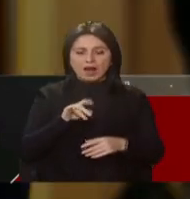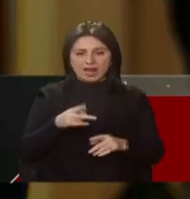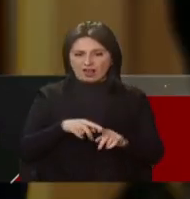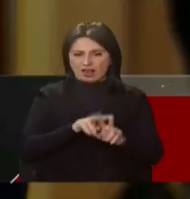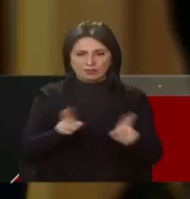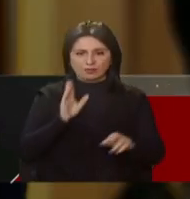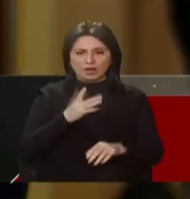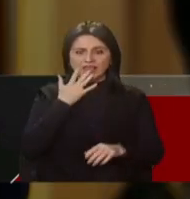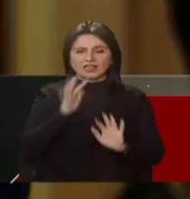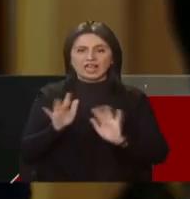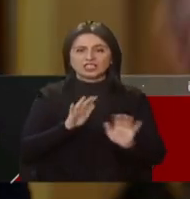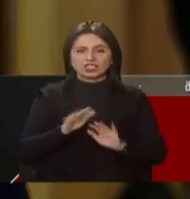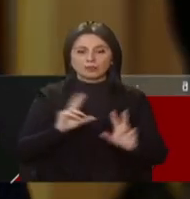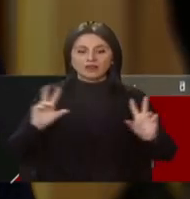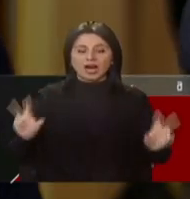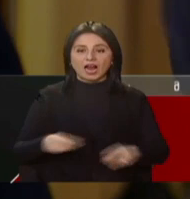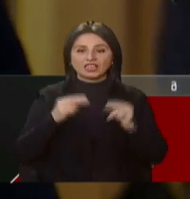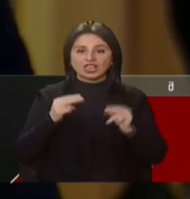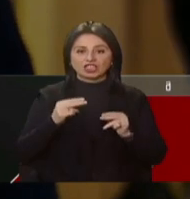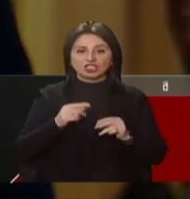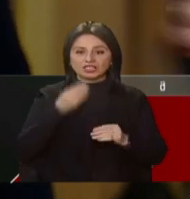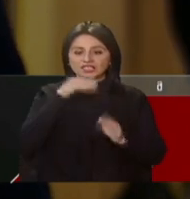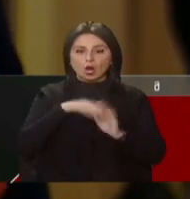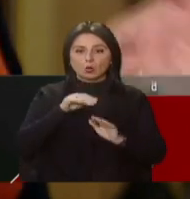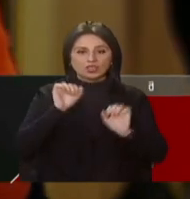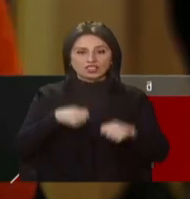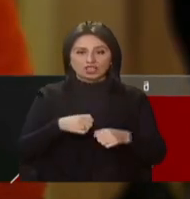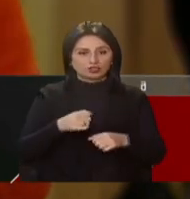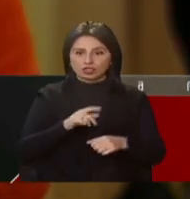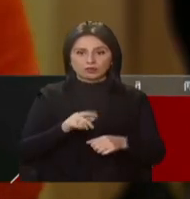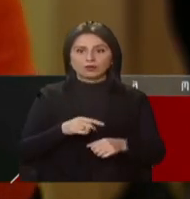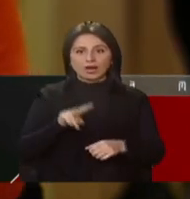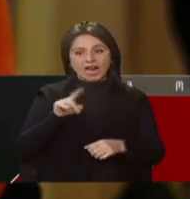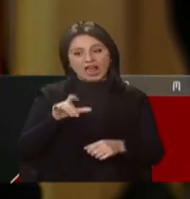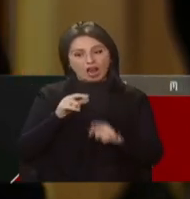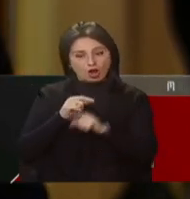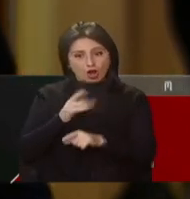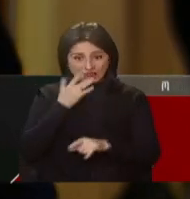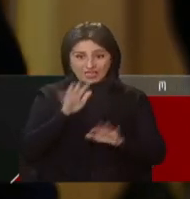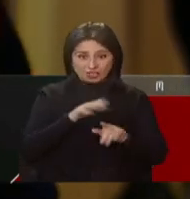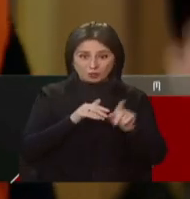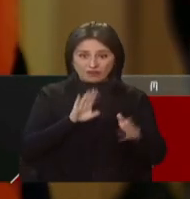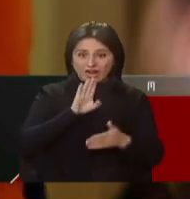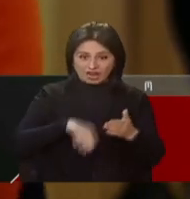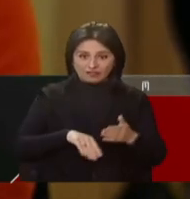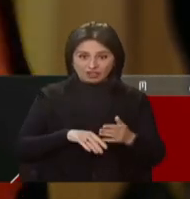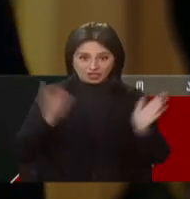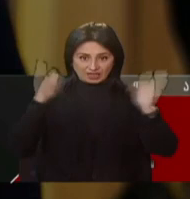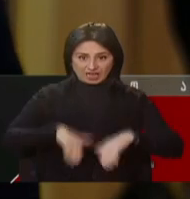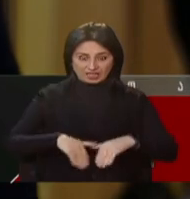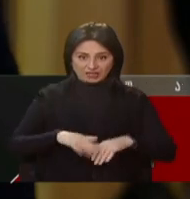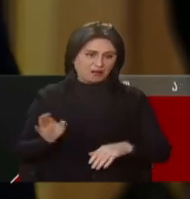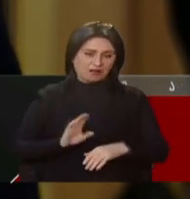amau. Ați Mis gădarcenis sau pe tisă șole bara, mă gândi arole lua. Naționalul mădrau bizgareșe, da ic ceva cu